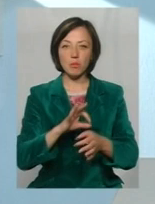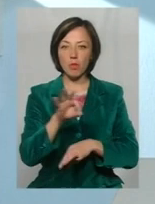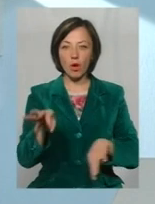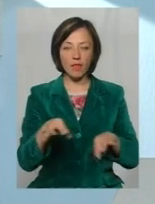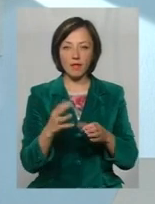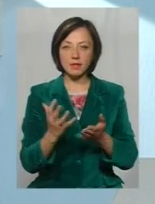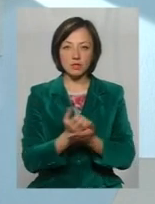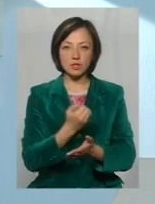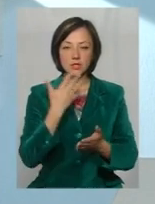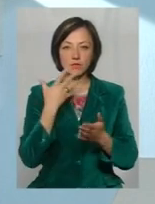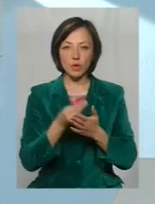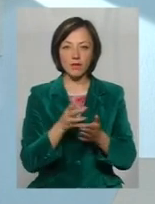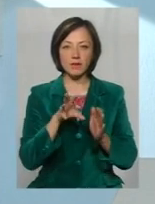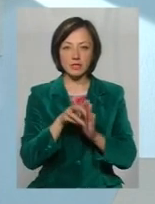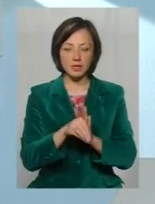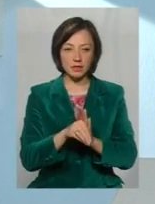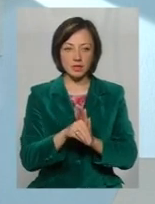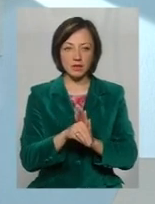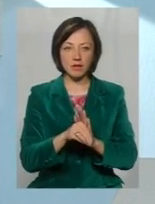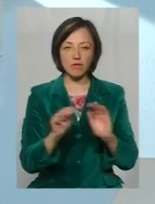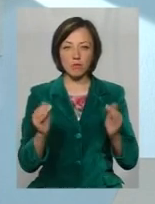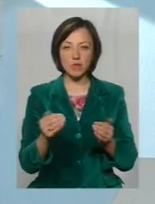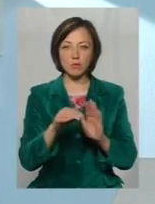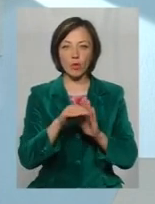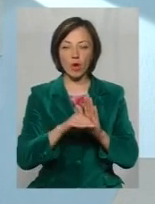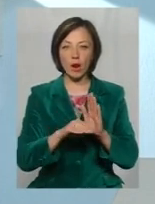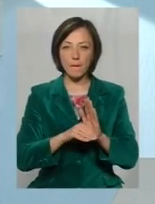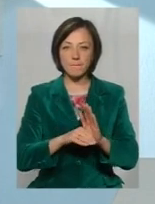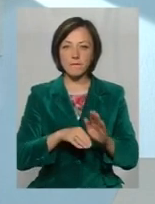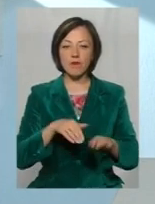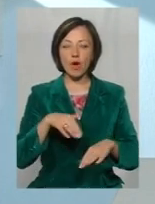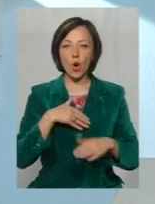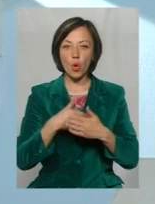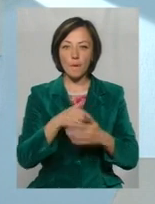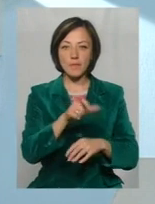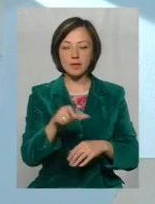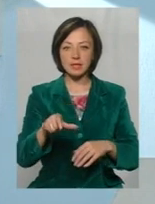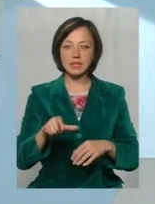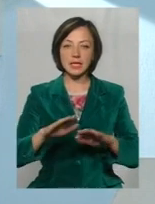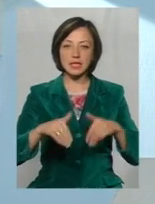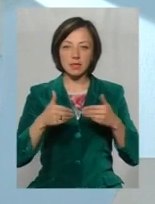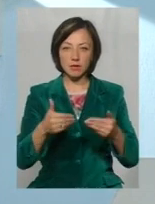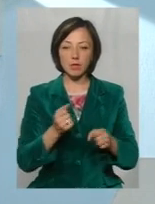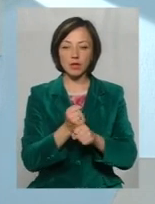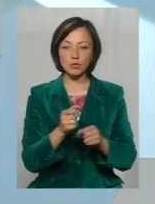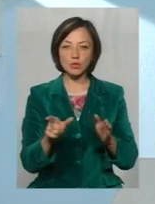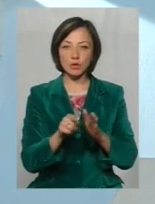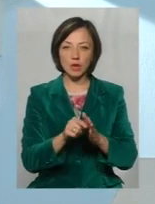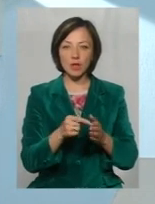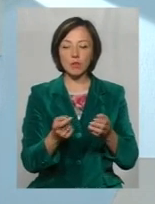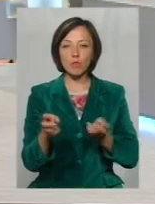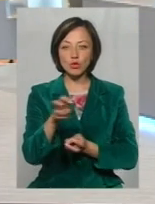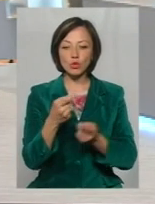знайшли свої втілення в межах програми громадські ініціативи. Однак ми працюємо з громадськими організаціями для пошуку інших